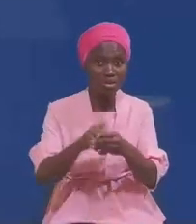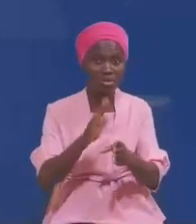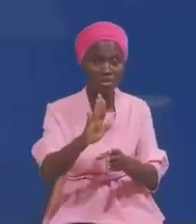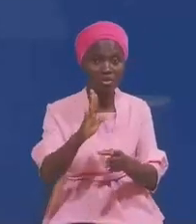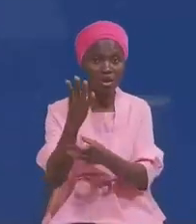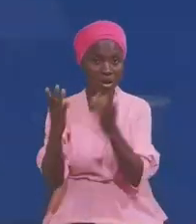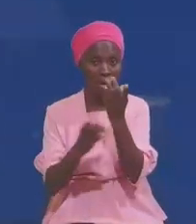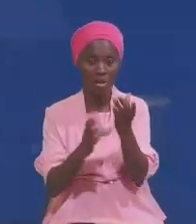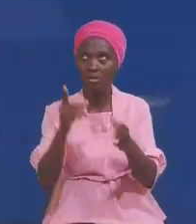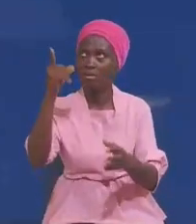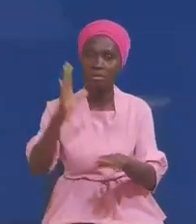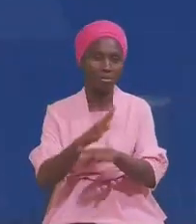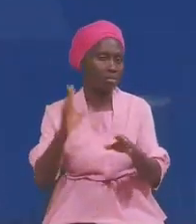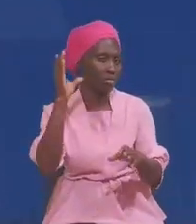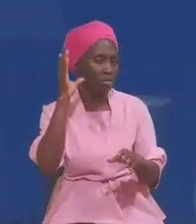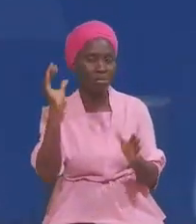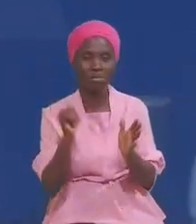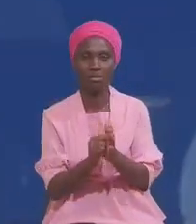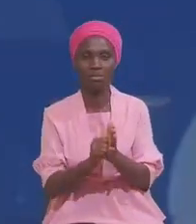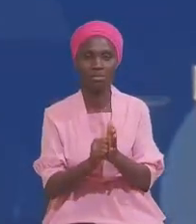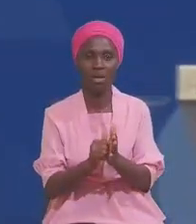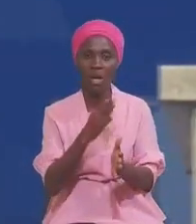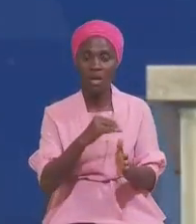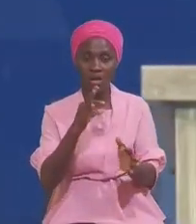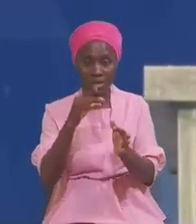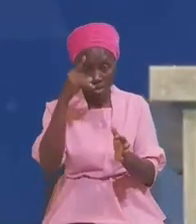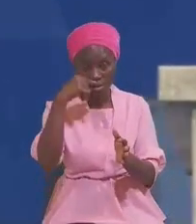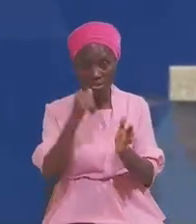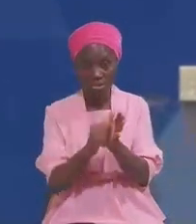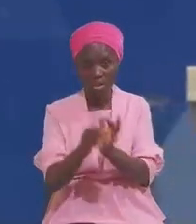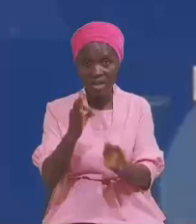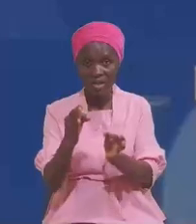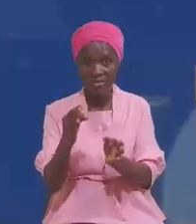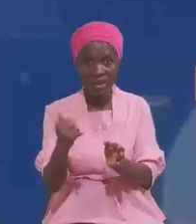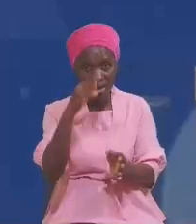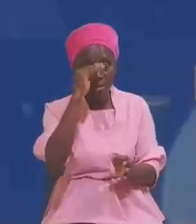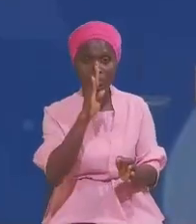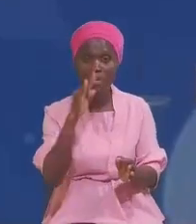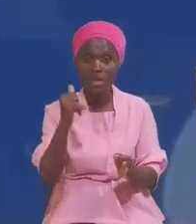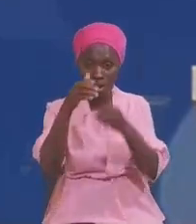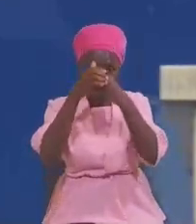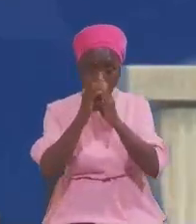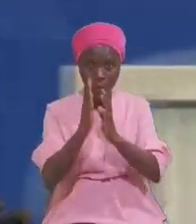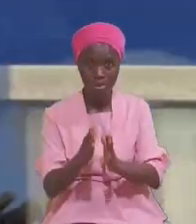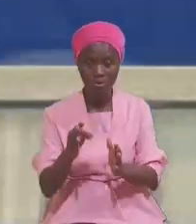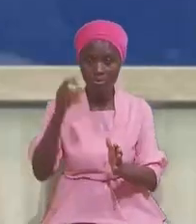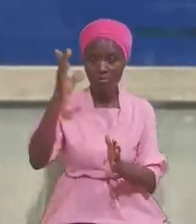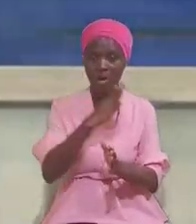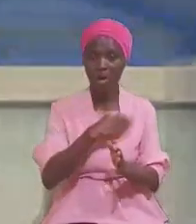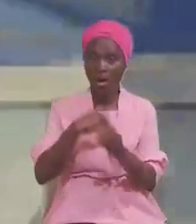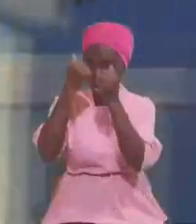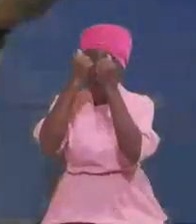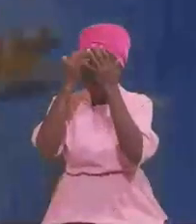Il dit que si quelqu'un l'honore et fait sa volonté, ouais, Christ est